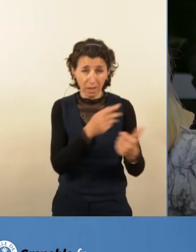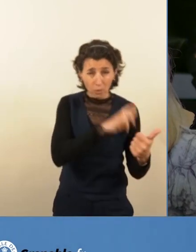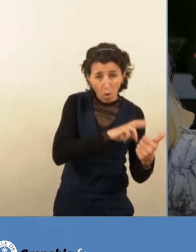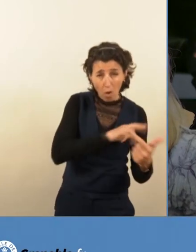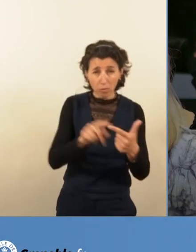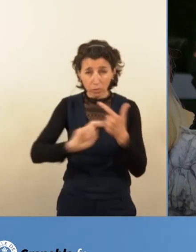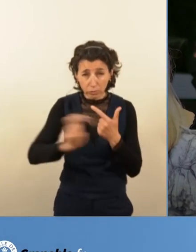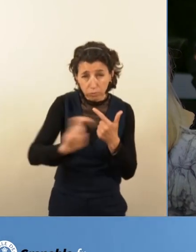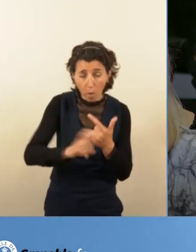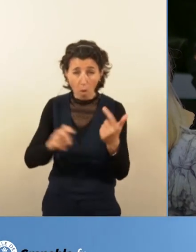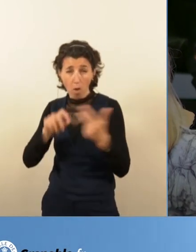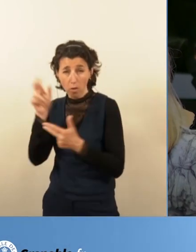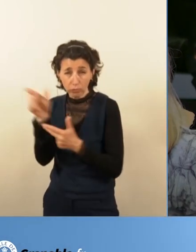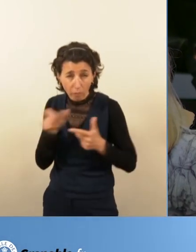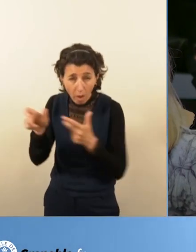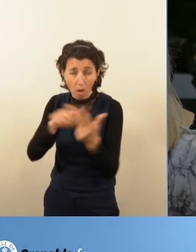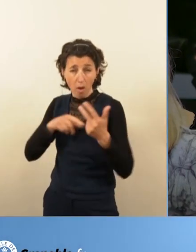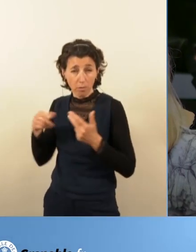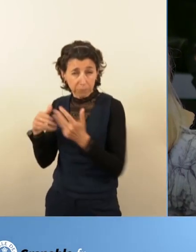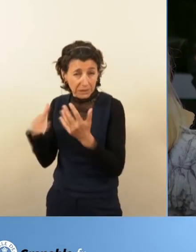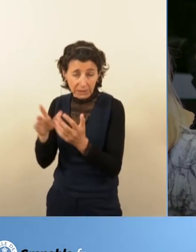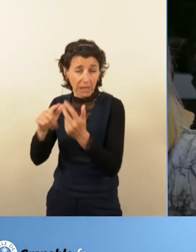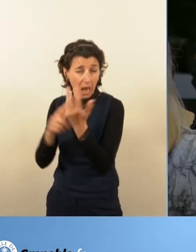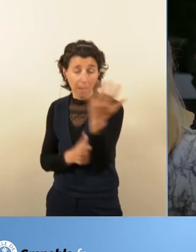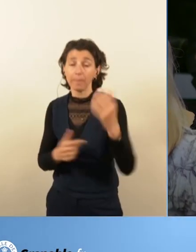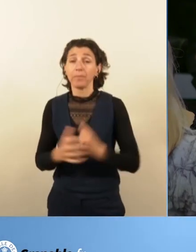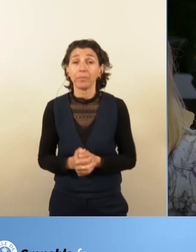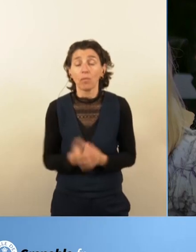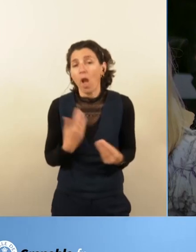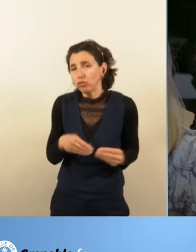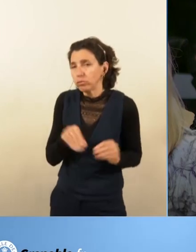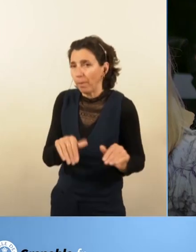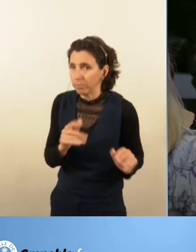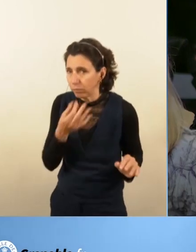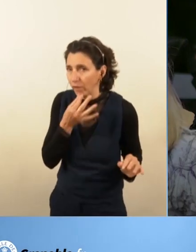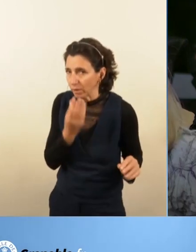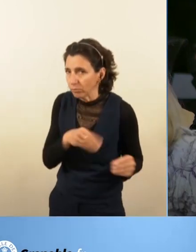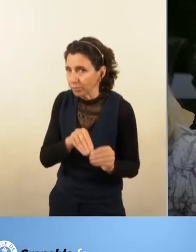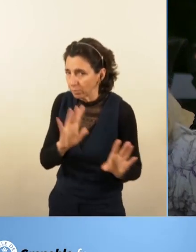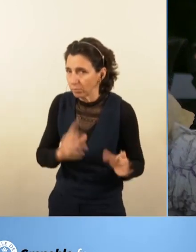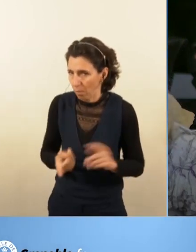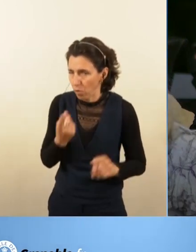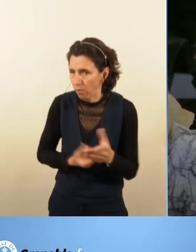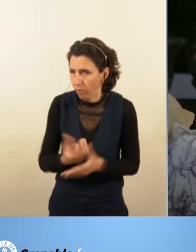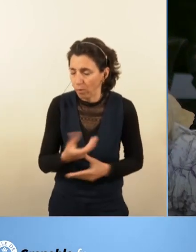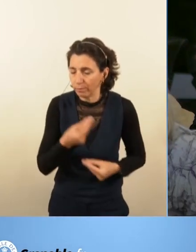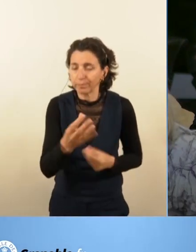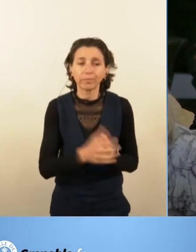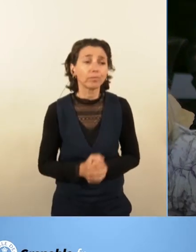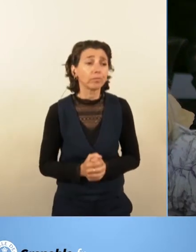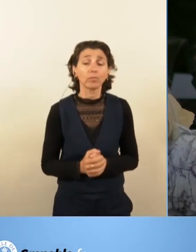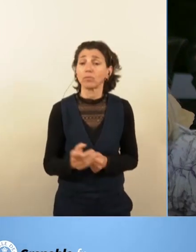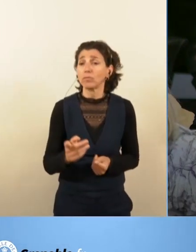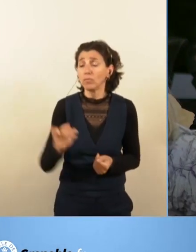etc donc ça je veux le dire au passage et donc c'est ça parce que ça me paraît très important alors vous le savez nous je le rappelle ici